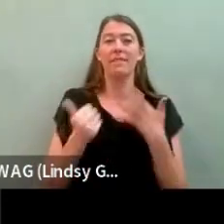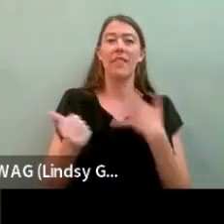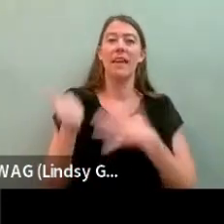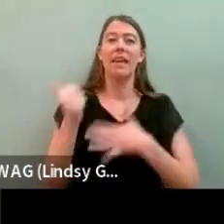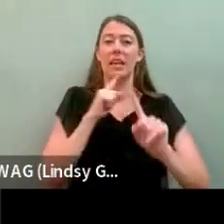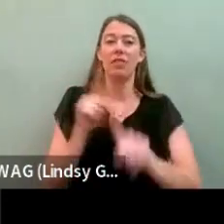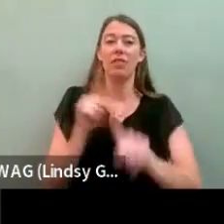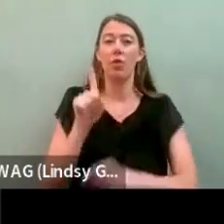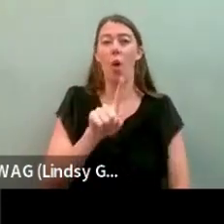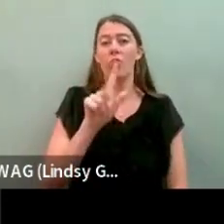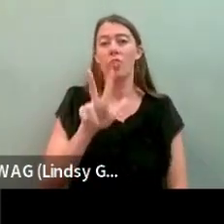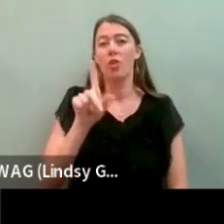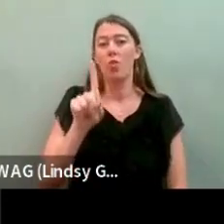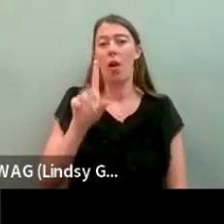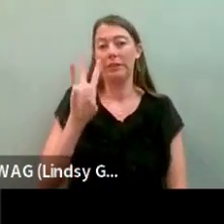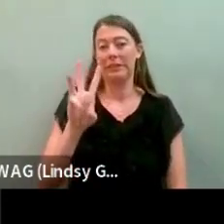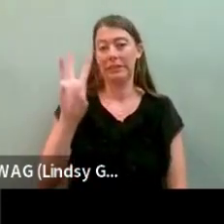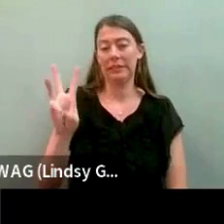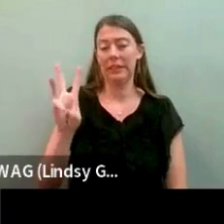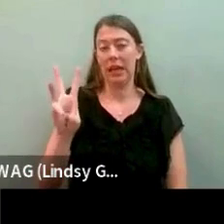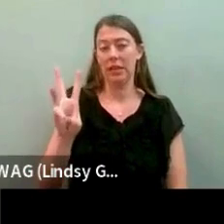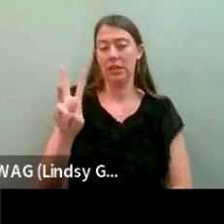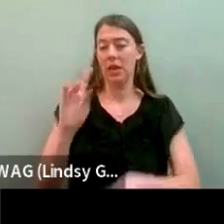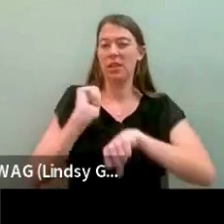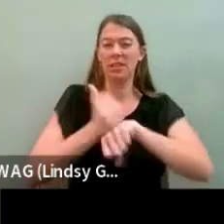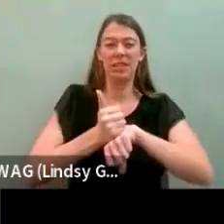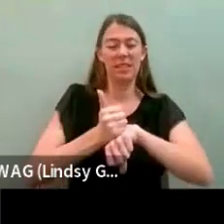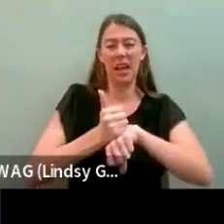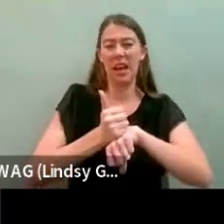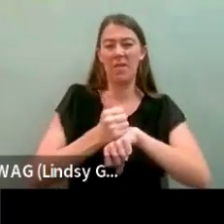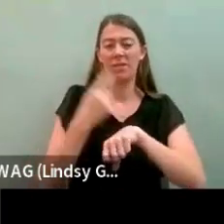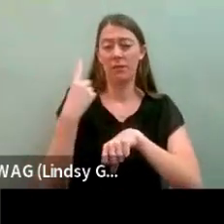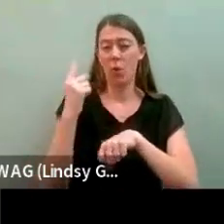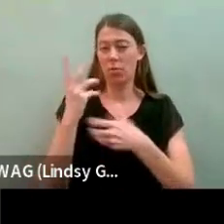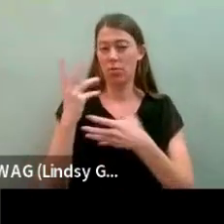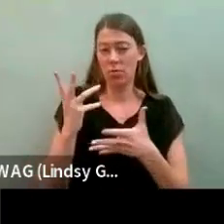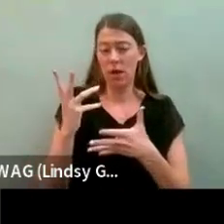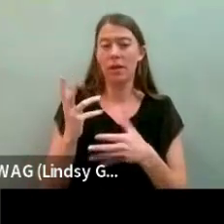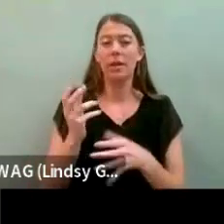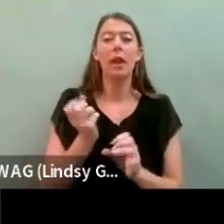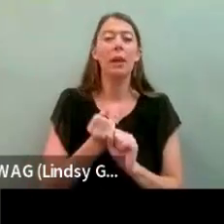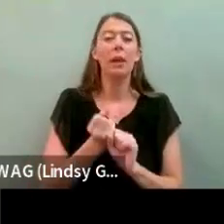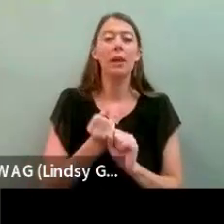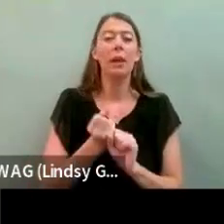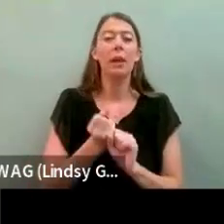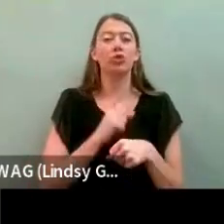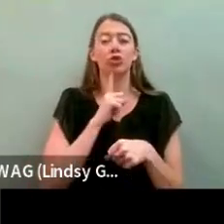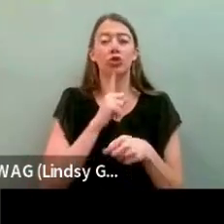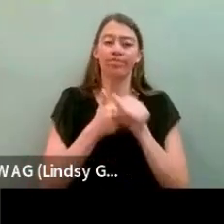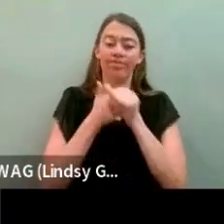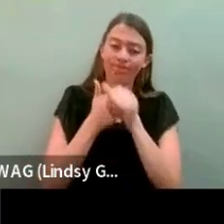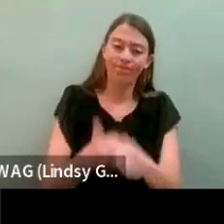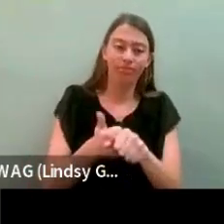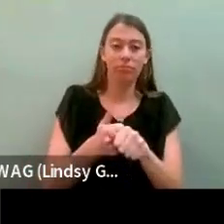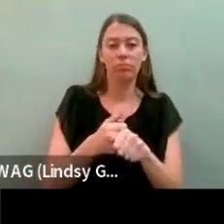第六章。我们这里有一个行政命令13166，